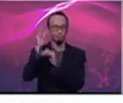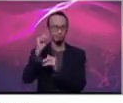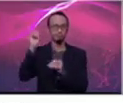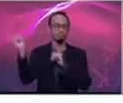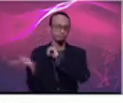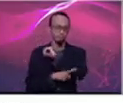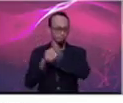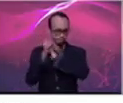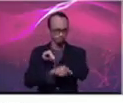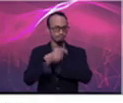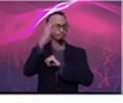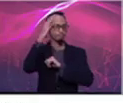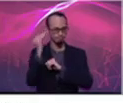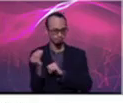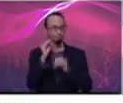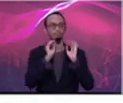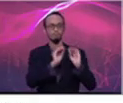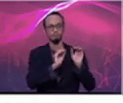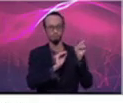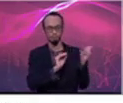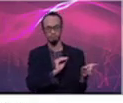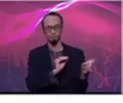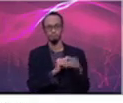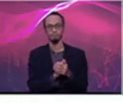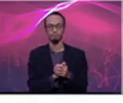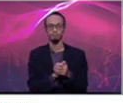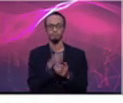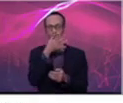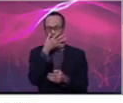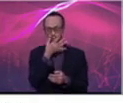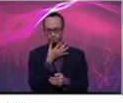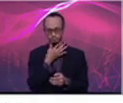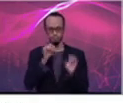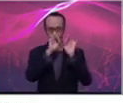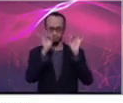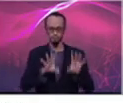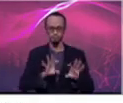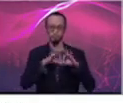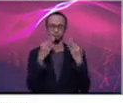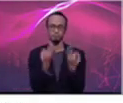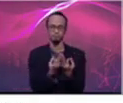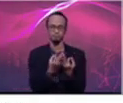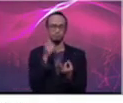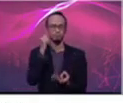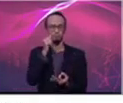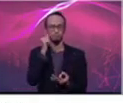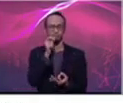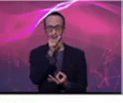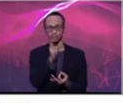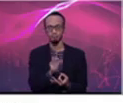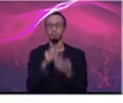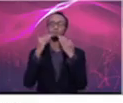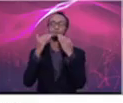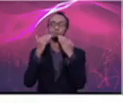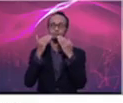ini memberi pengajaran kepada anak ketujuhnya itu Sebak dan sedih dengan ujian buat keluarga wanita ini tetap memanjatkan